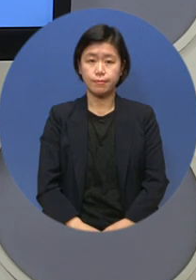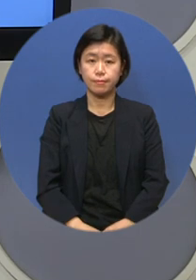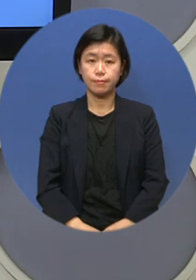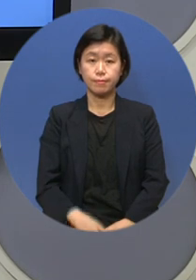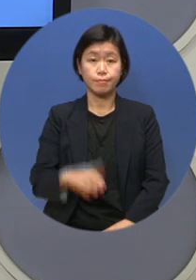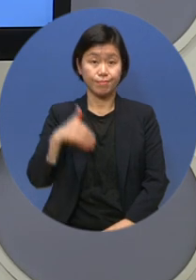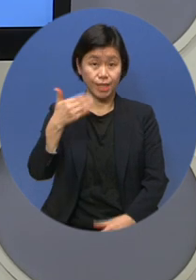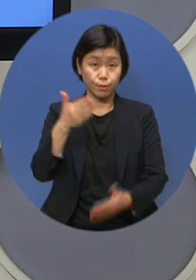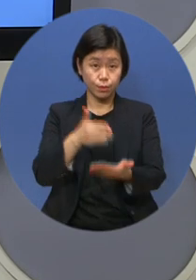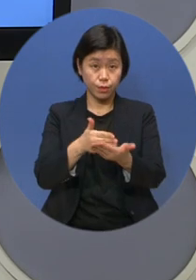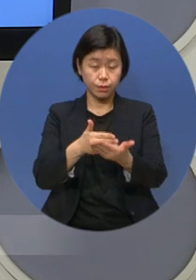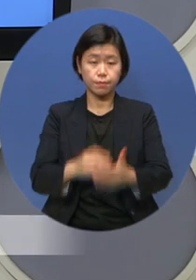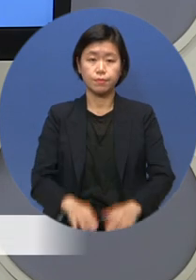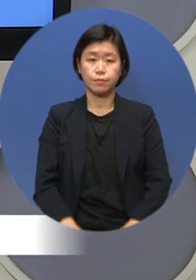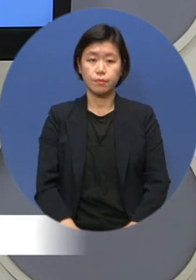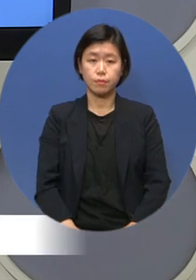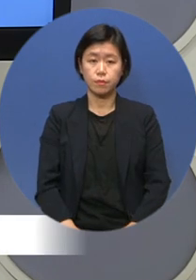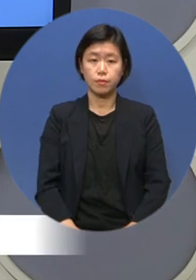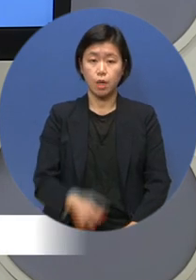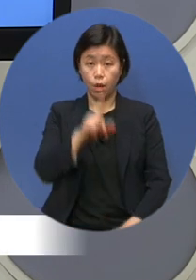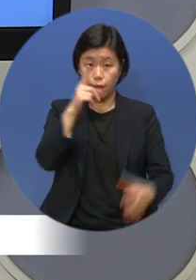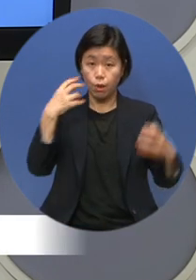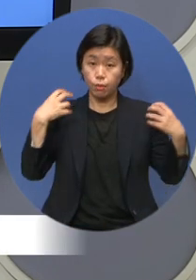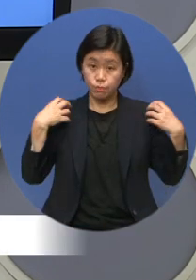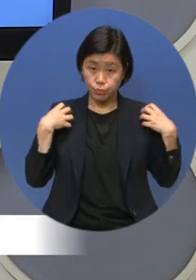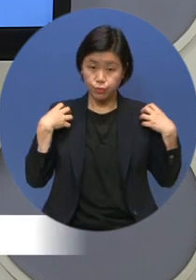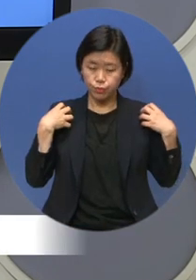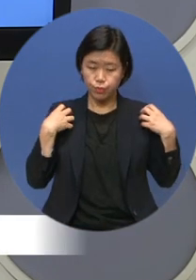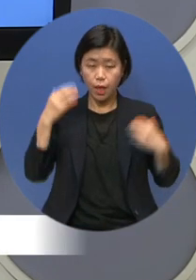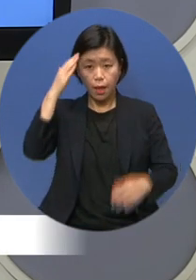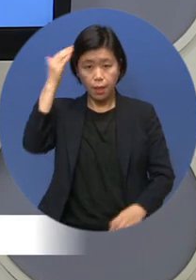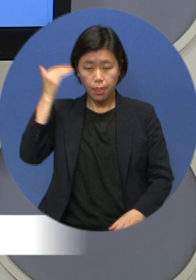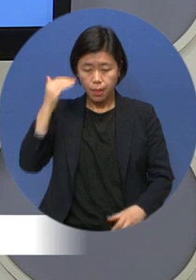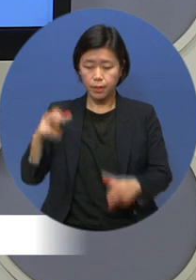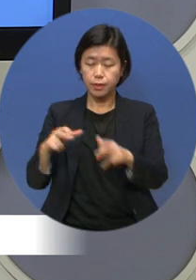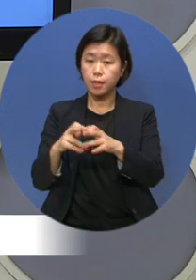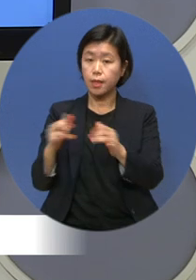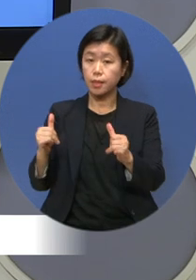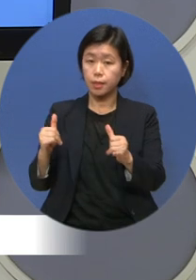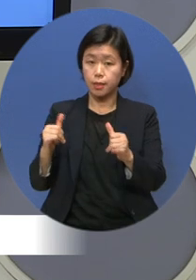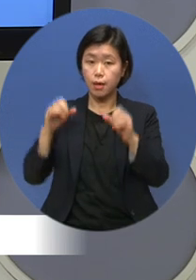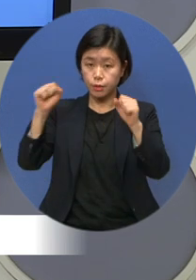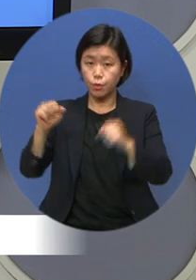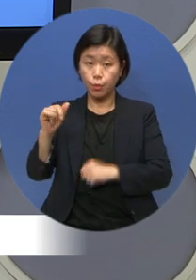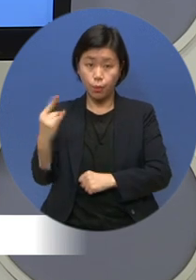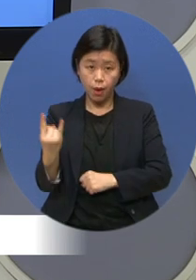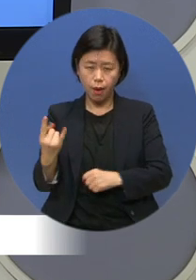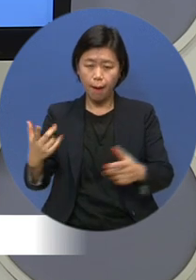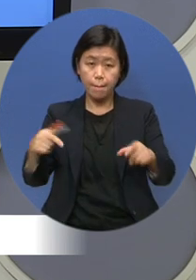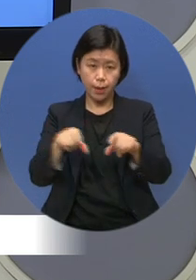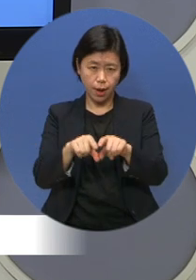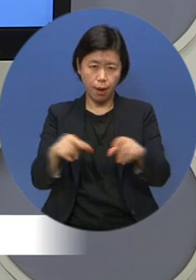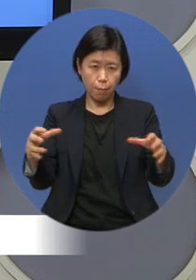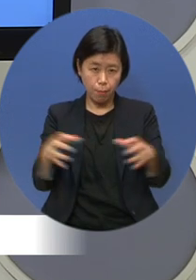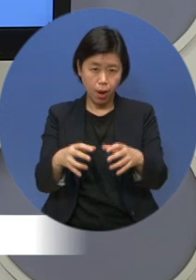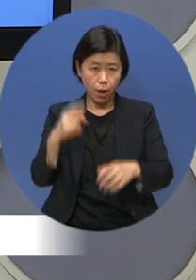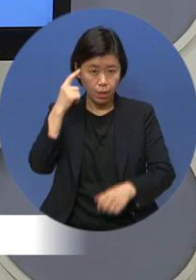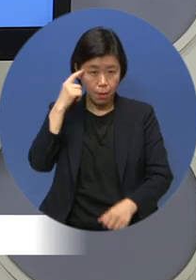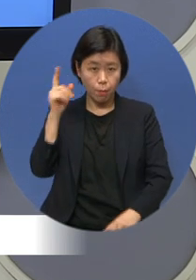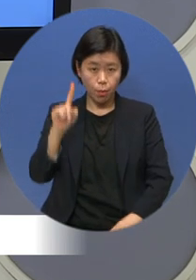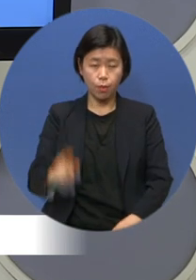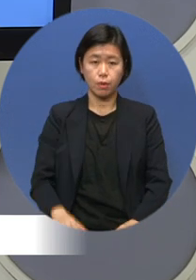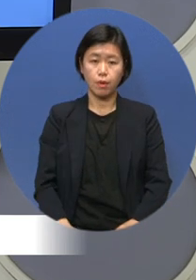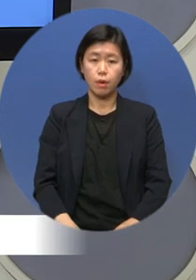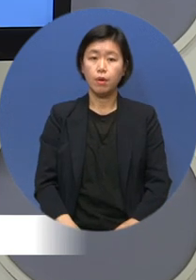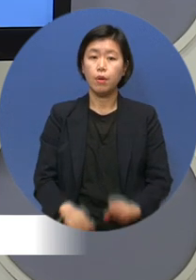다음 소식입니다 문화체육관광부는 대한장애인체육회 와 코론 알고 안정화 추이에 따라 장애인 국가대표